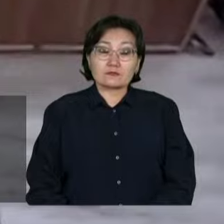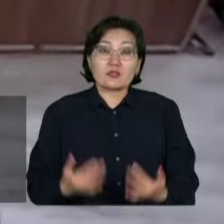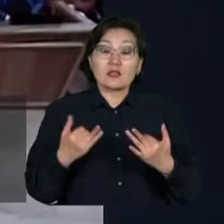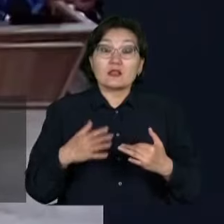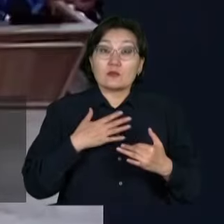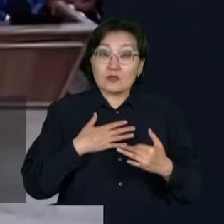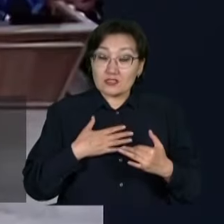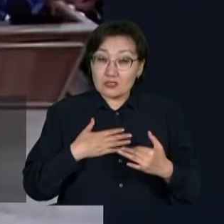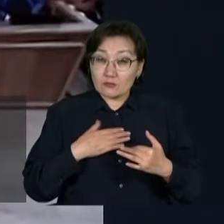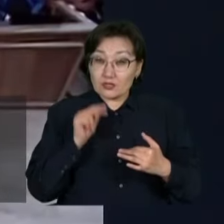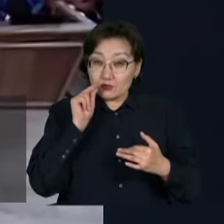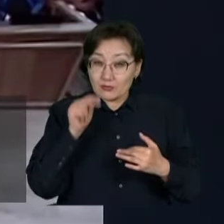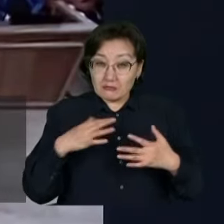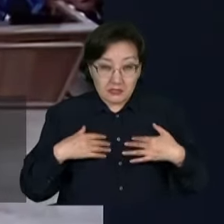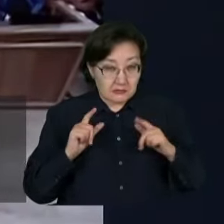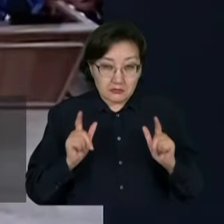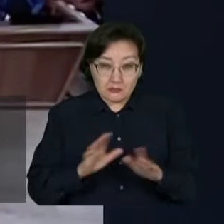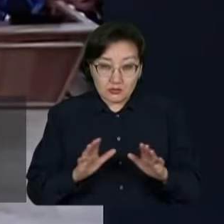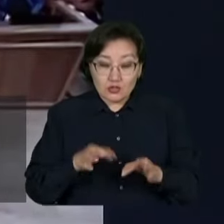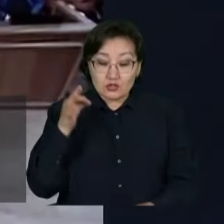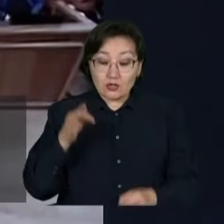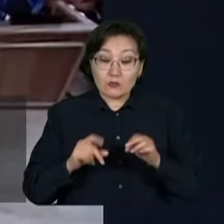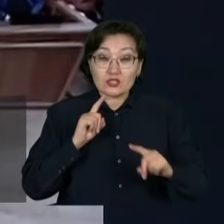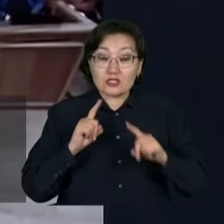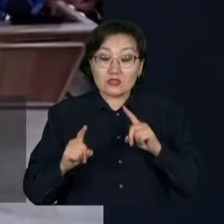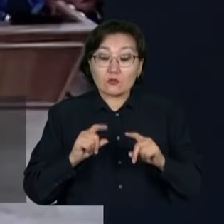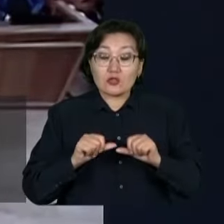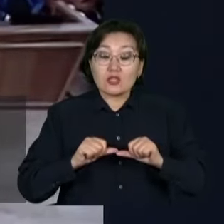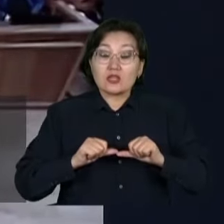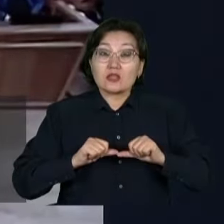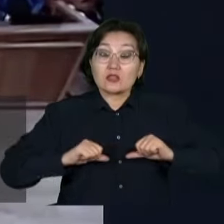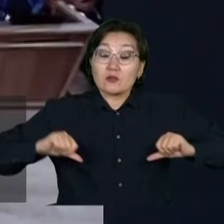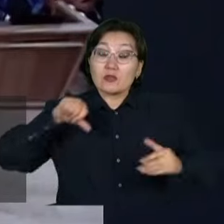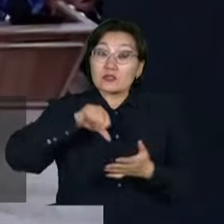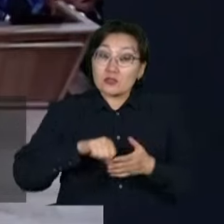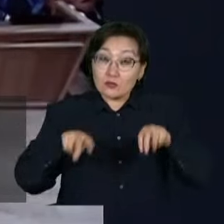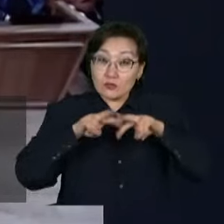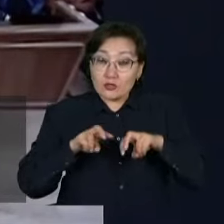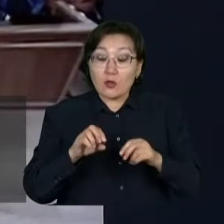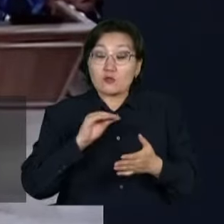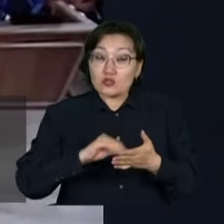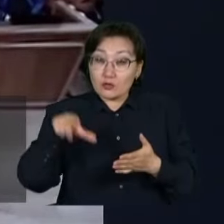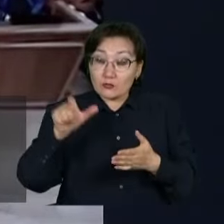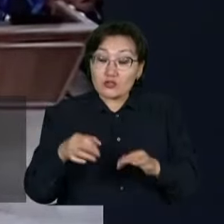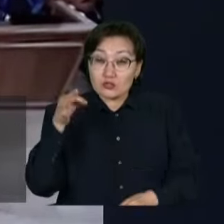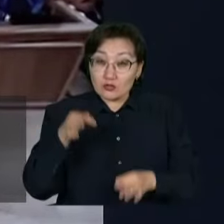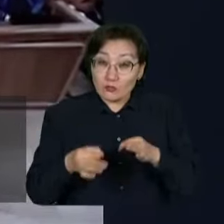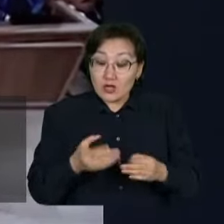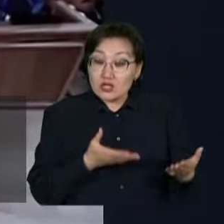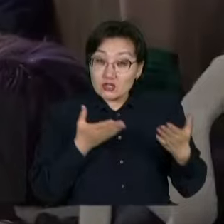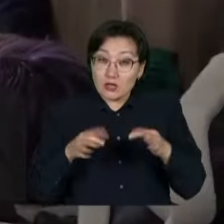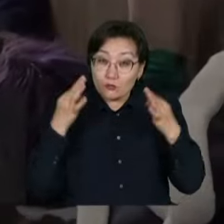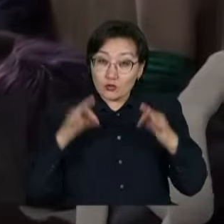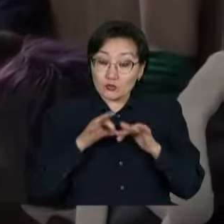Өзіме тағылған мына айыптармен келіспеймін. Сот отырысы алқабилердің қатысуымен қаралса, бақ өкілдері де сотқа шақырылып, ашық өтуін